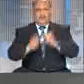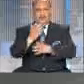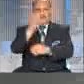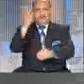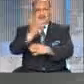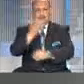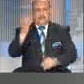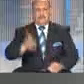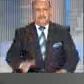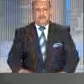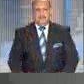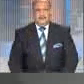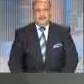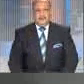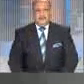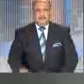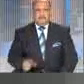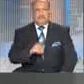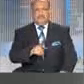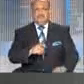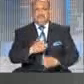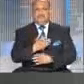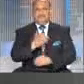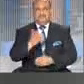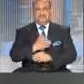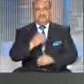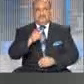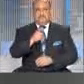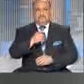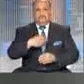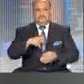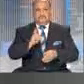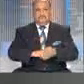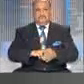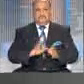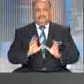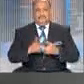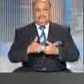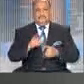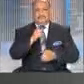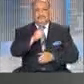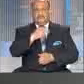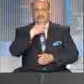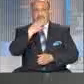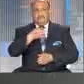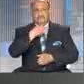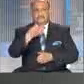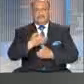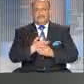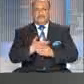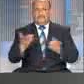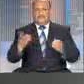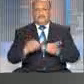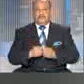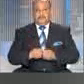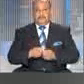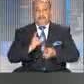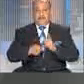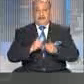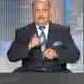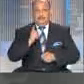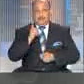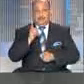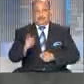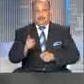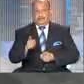والشهيد يقتل من طرف القضاء العسكري، هذه أول جريمة على مستوى الإنسانية تقع، ومع الأسف